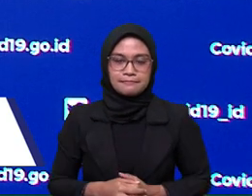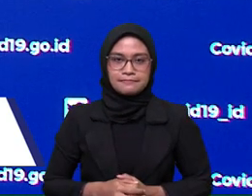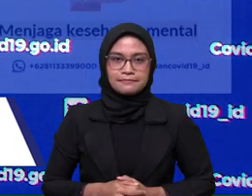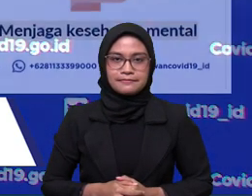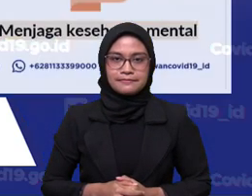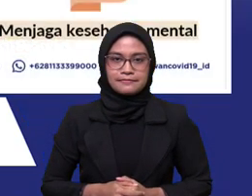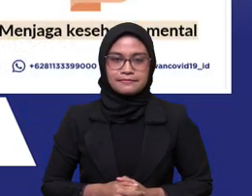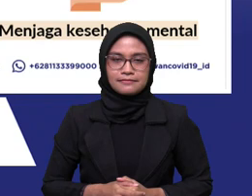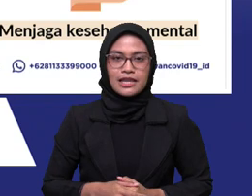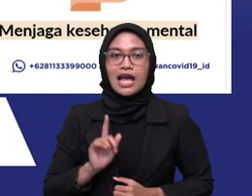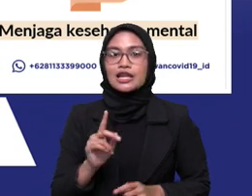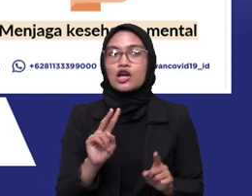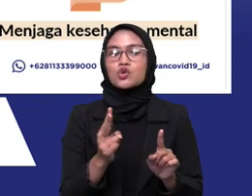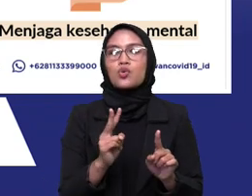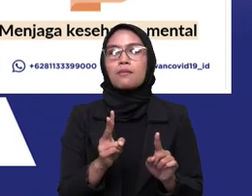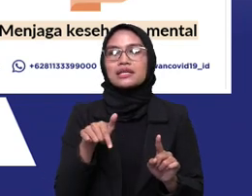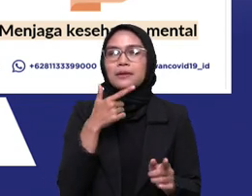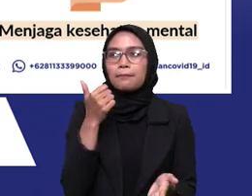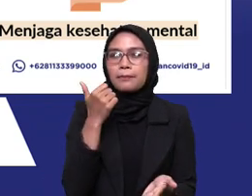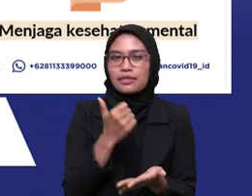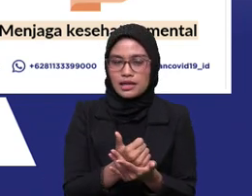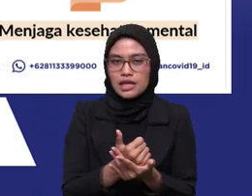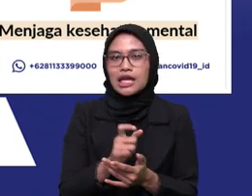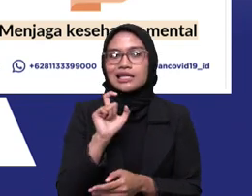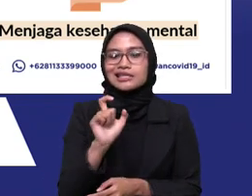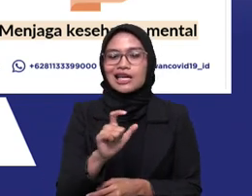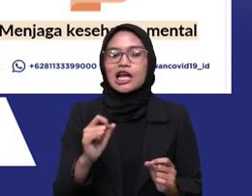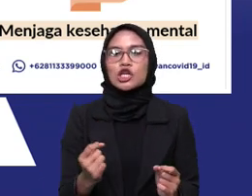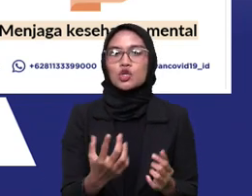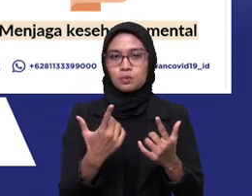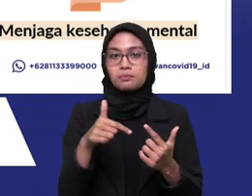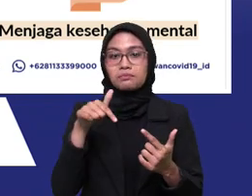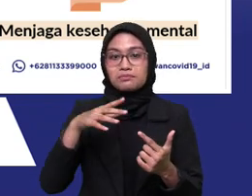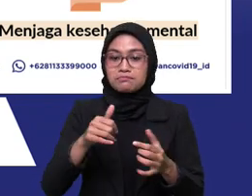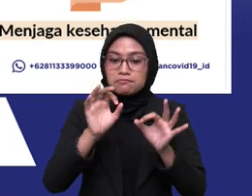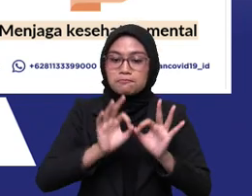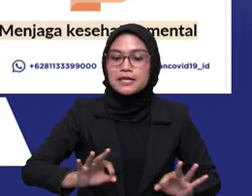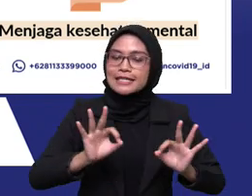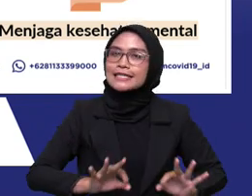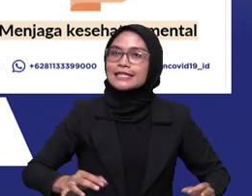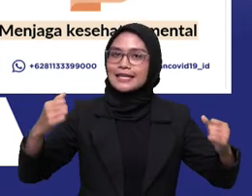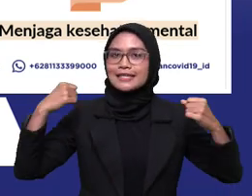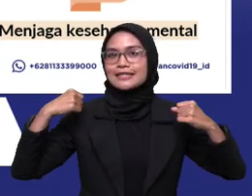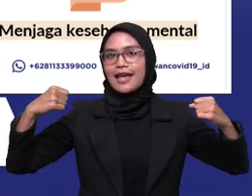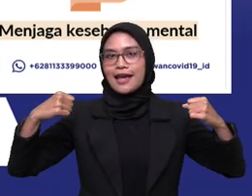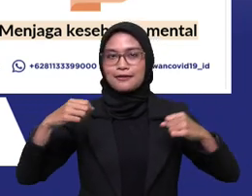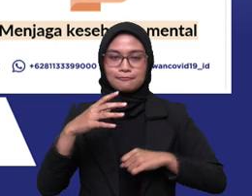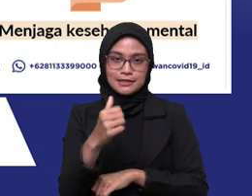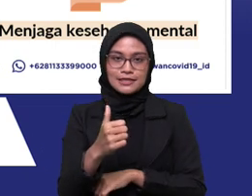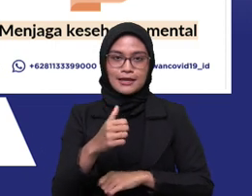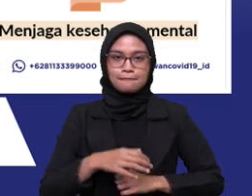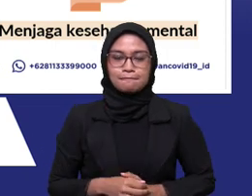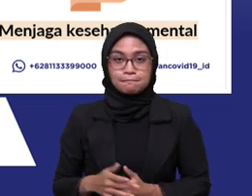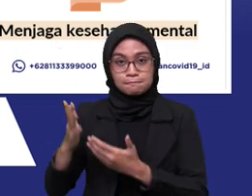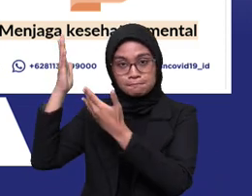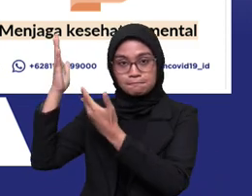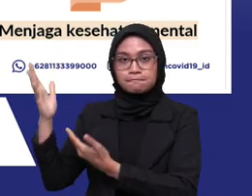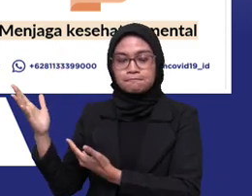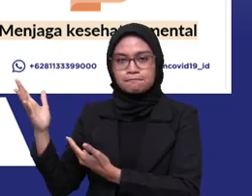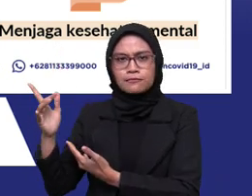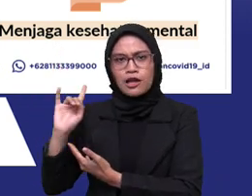menyampaikan 12 perilaku dasar untuk hidup bersih dan sehat yang sudah seharusnya tidak kita tinggalkan